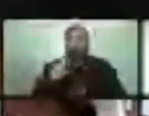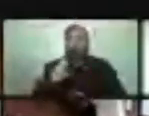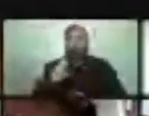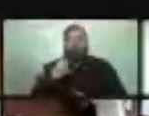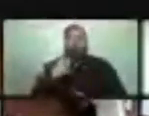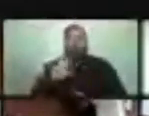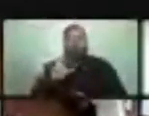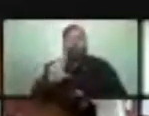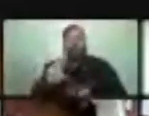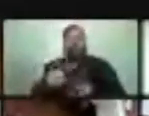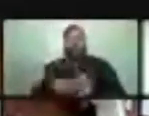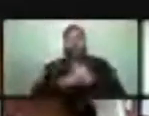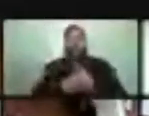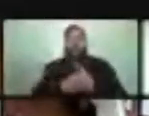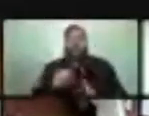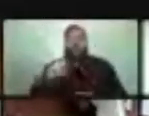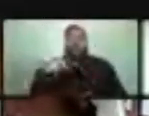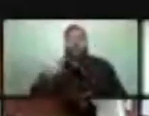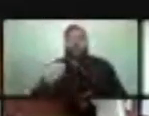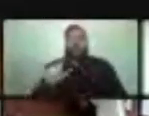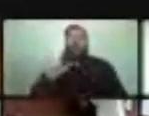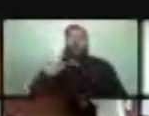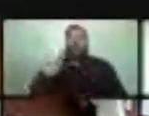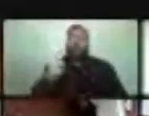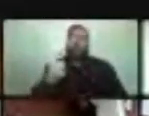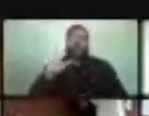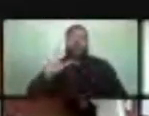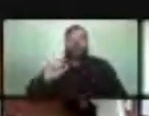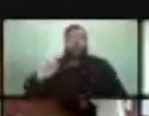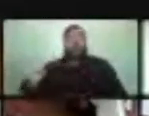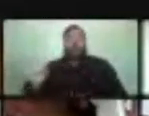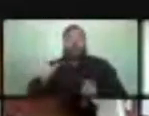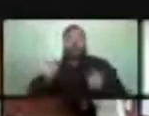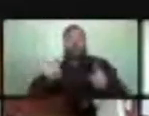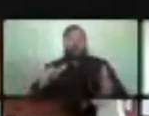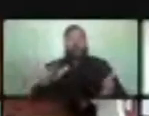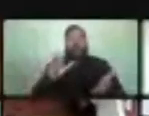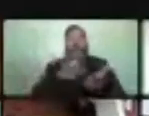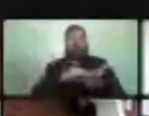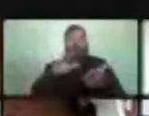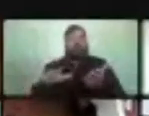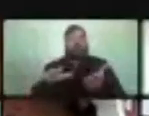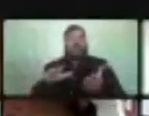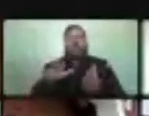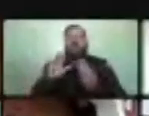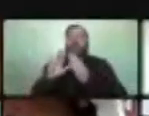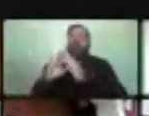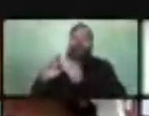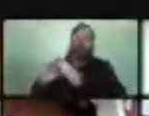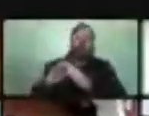Tulifanya hivyo kwa usaidizi ama wa ufadhili ambao tulipata.